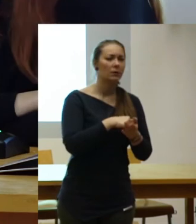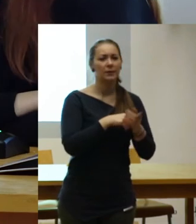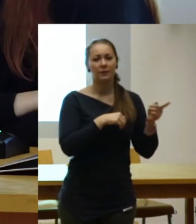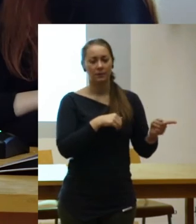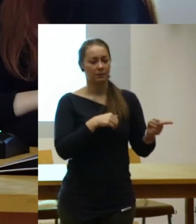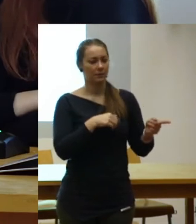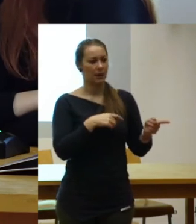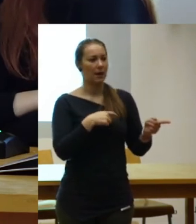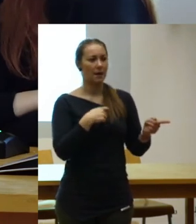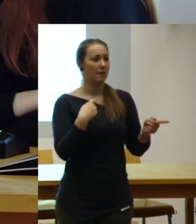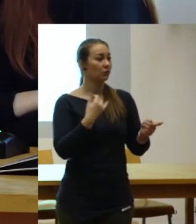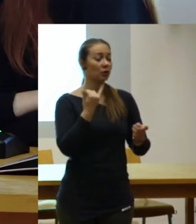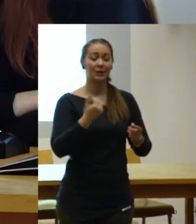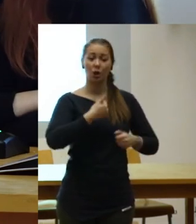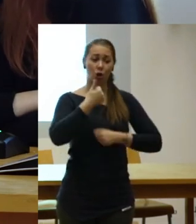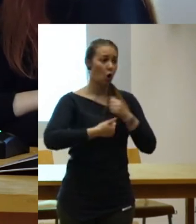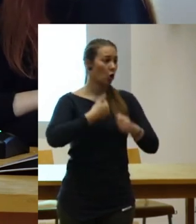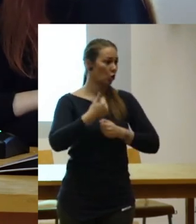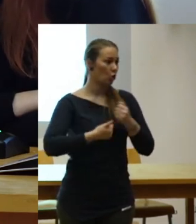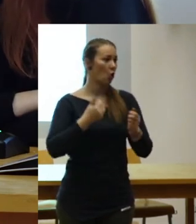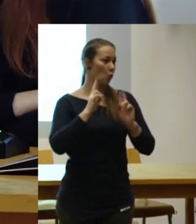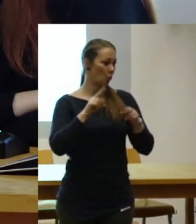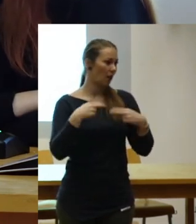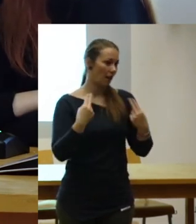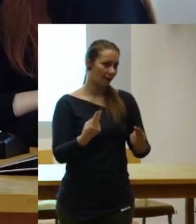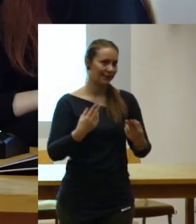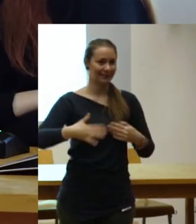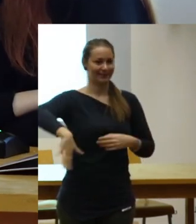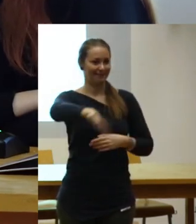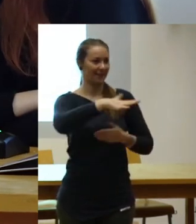hlavním projektem každého ročníku, ale